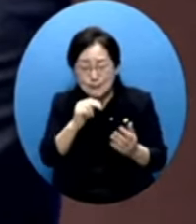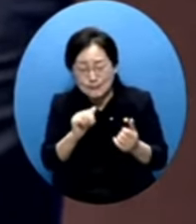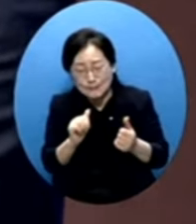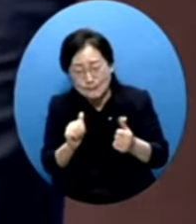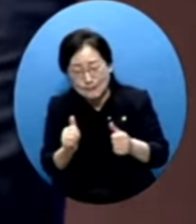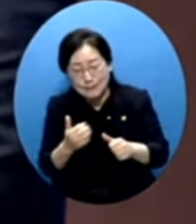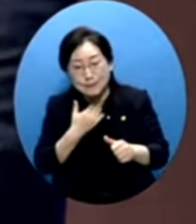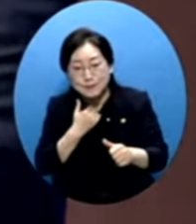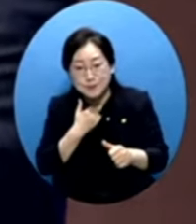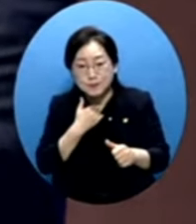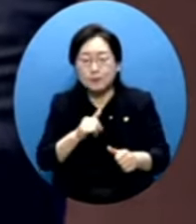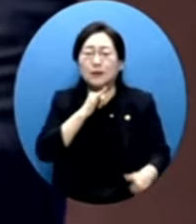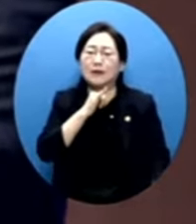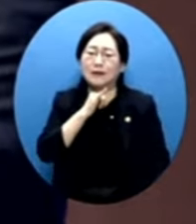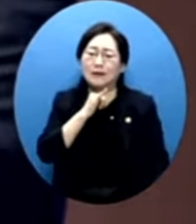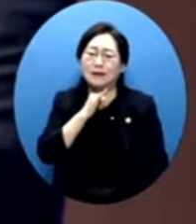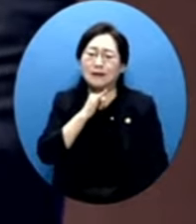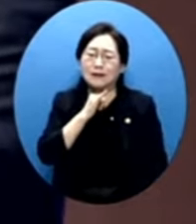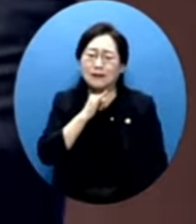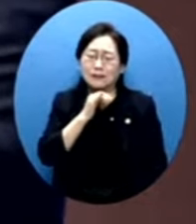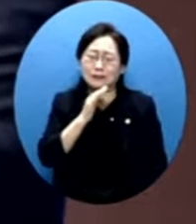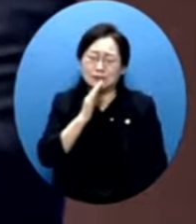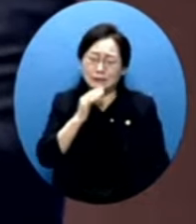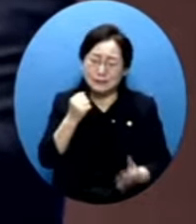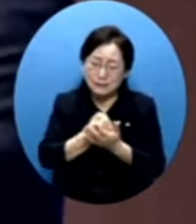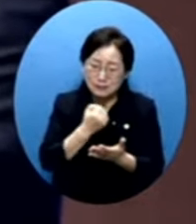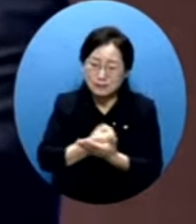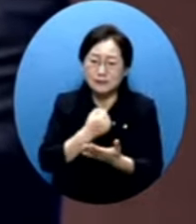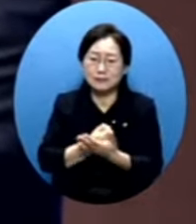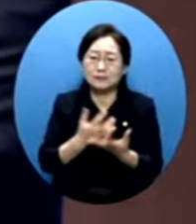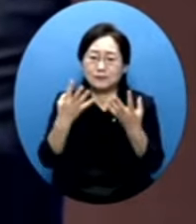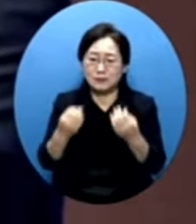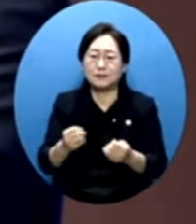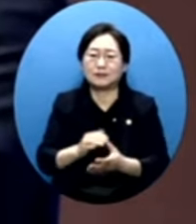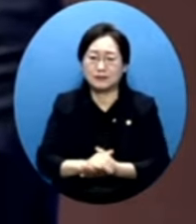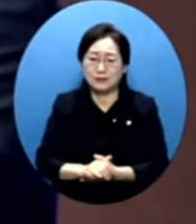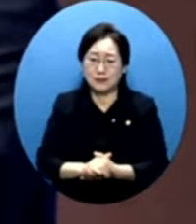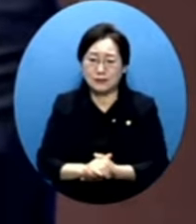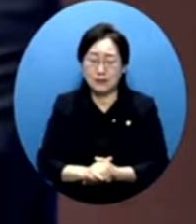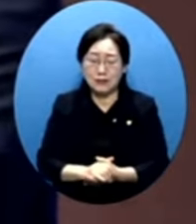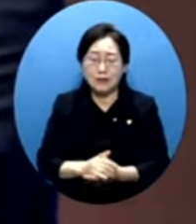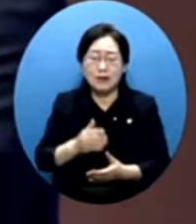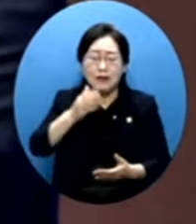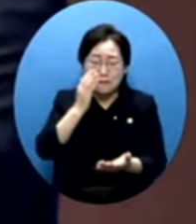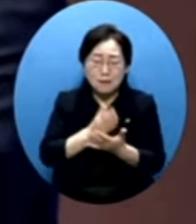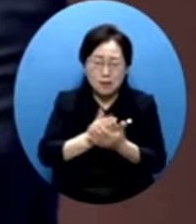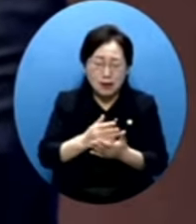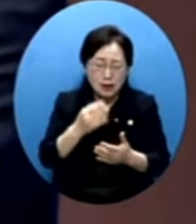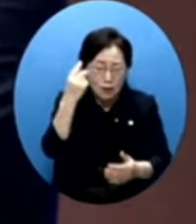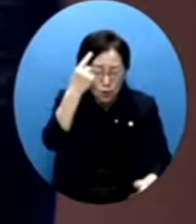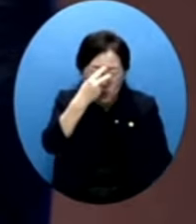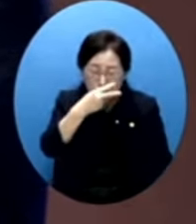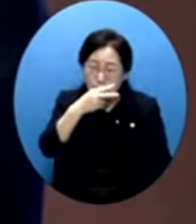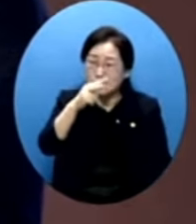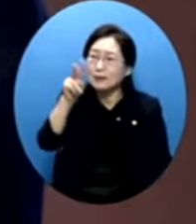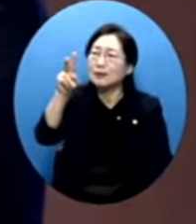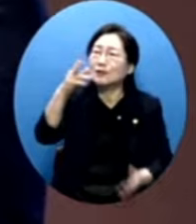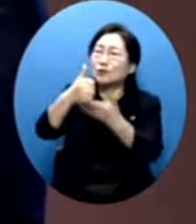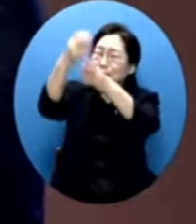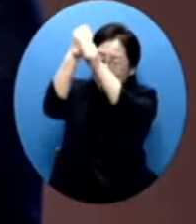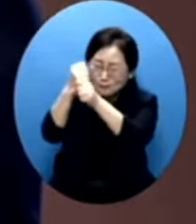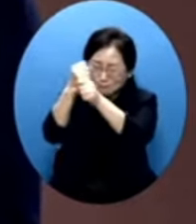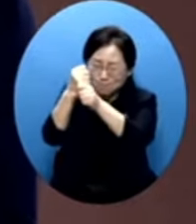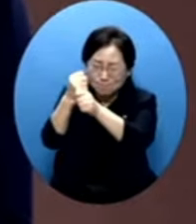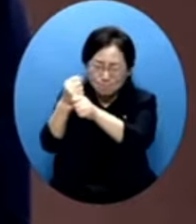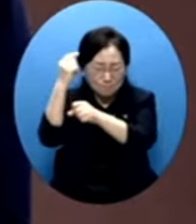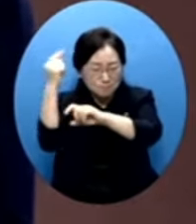사람들이 스스로 목숨을 포기하는 그런 안타까운 일들이 얼마나 많은지 모릅니다 그때 한번 고개를 들어서 주을 바라보고 주님 붙잡으면 우